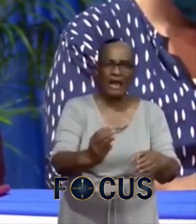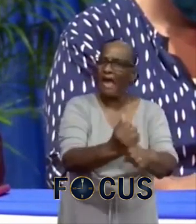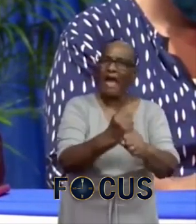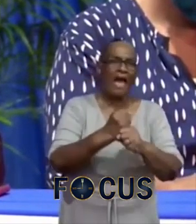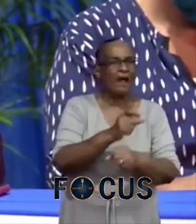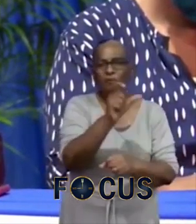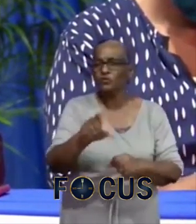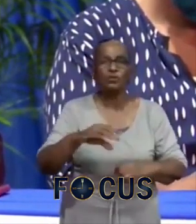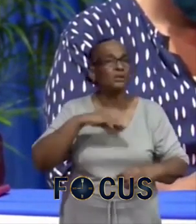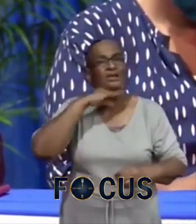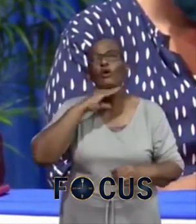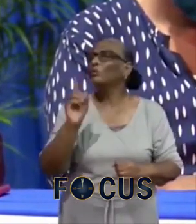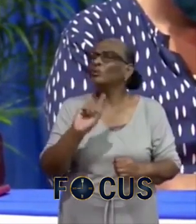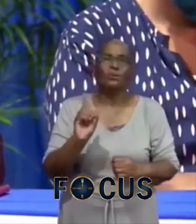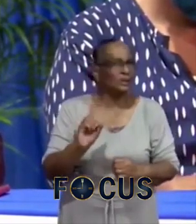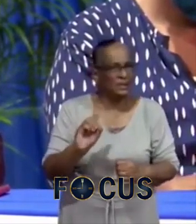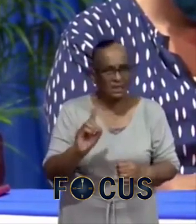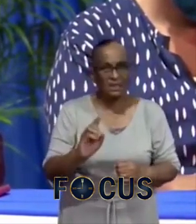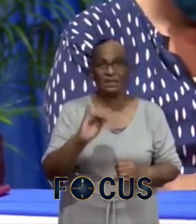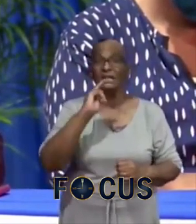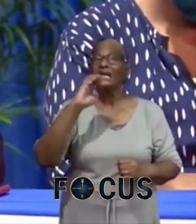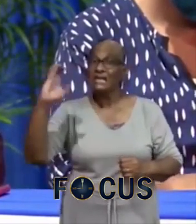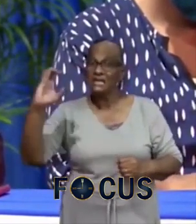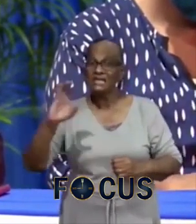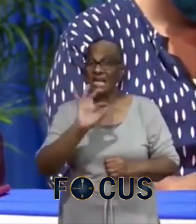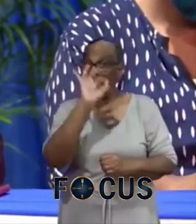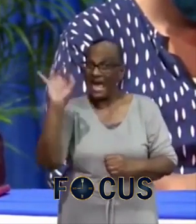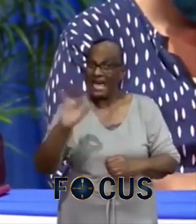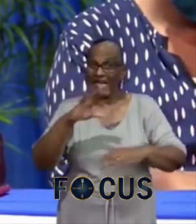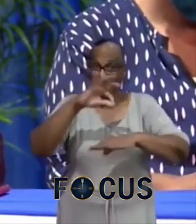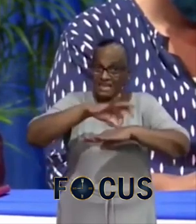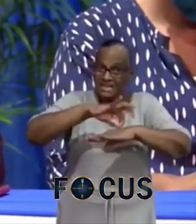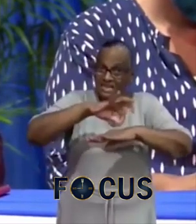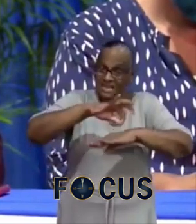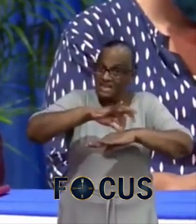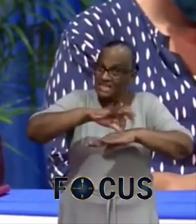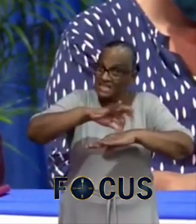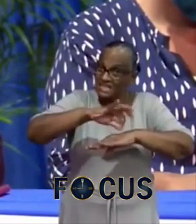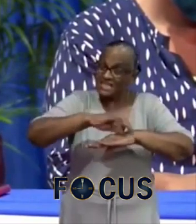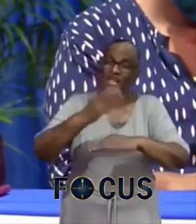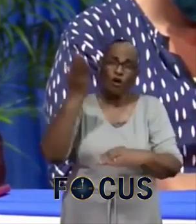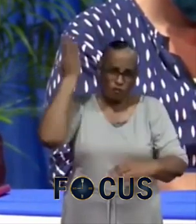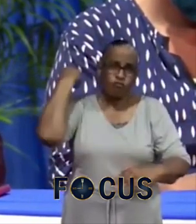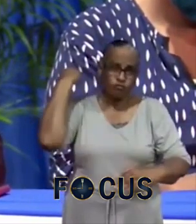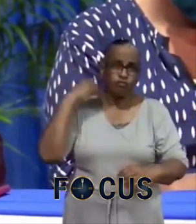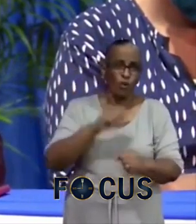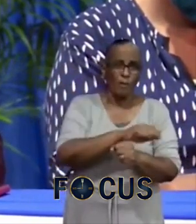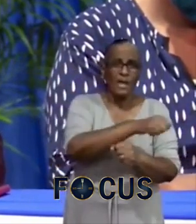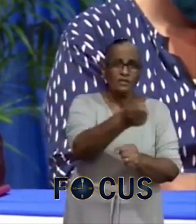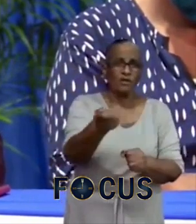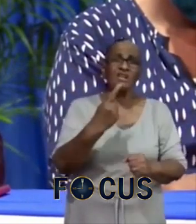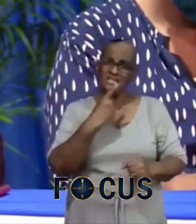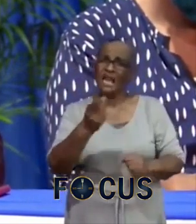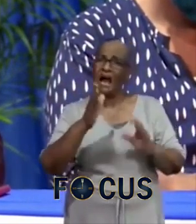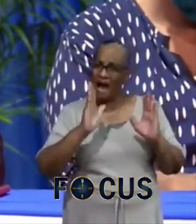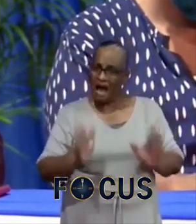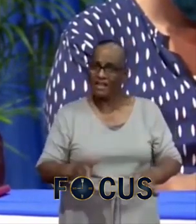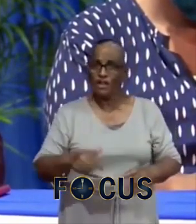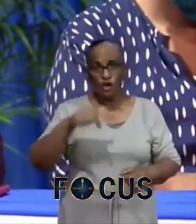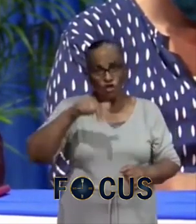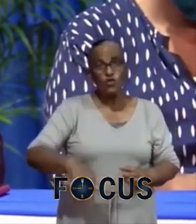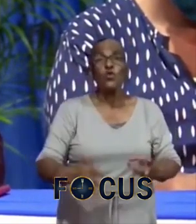geven op die vraag van hoeveel IC-mogelijkheden hebben we. In de vorige persconferentie heb ik dat ook aangegeven. Dat zijn op dit